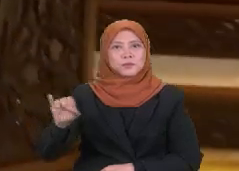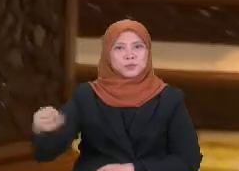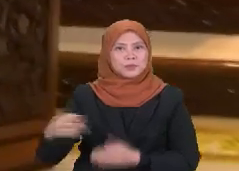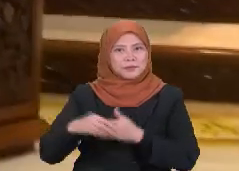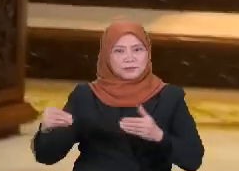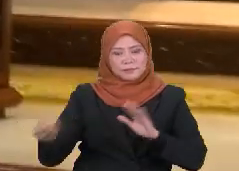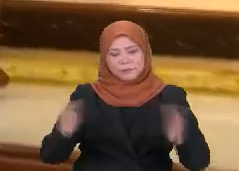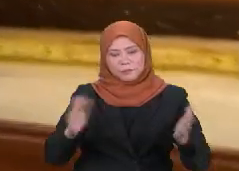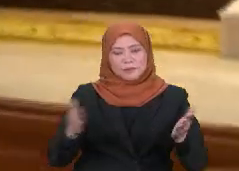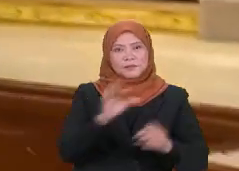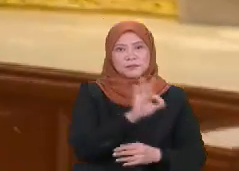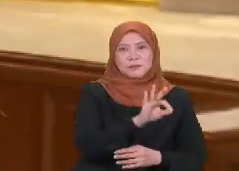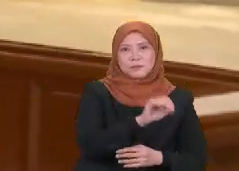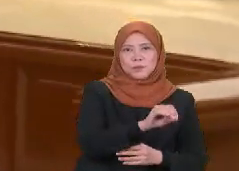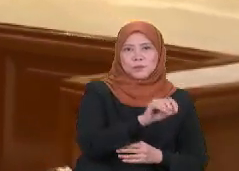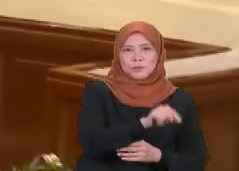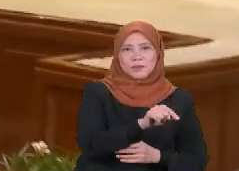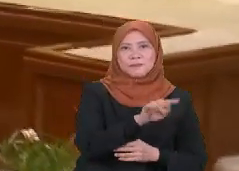RM74.81 juta berbanding